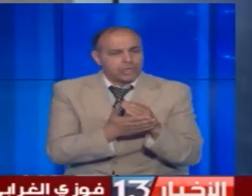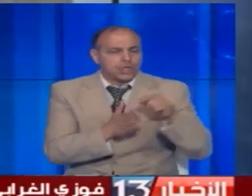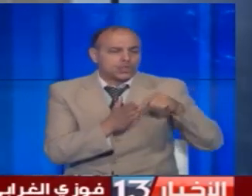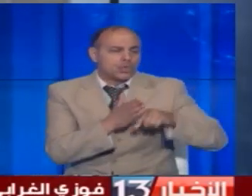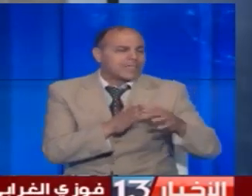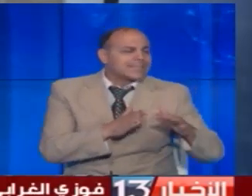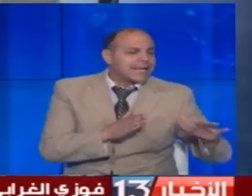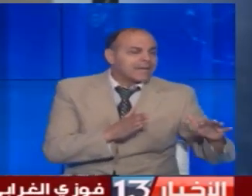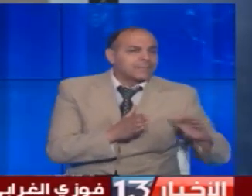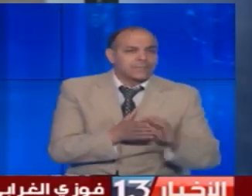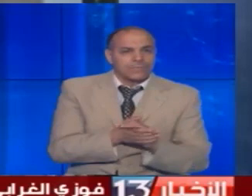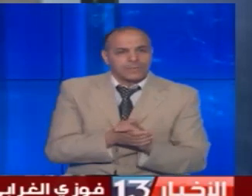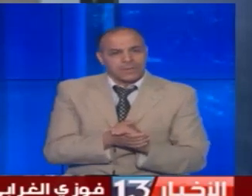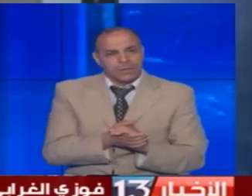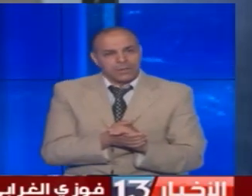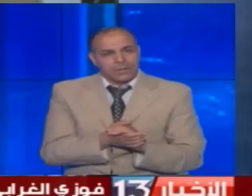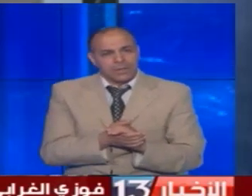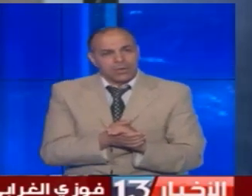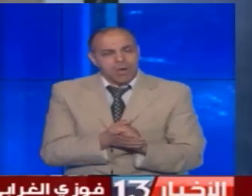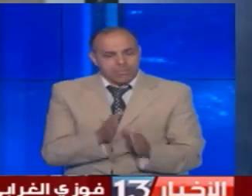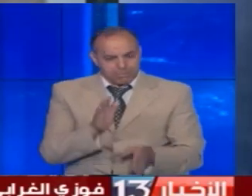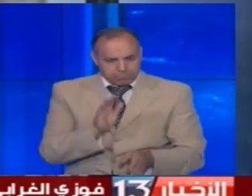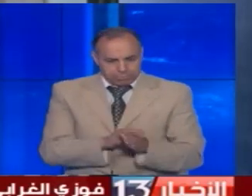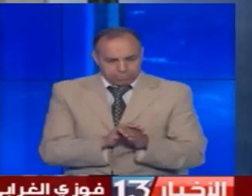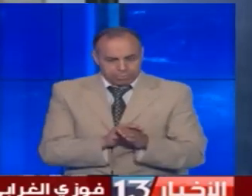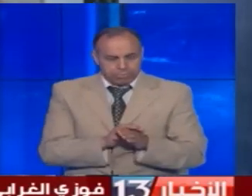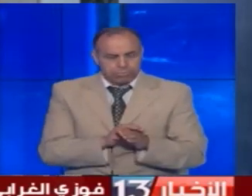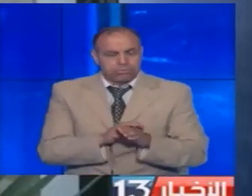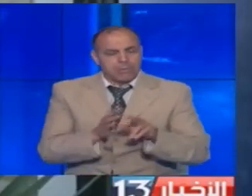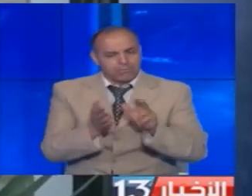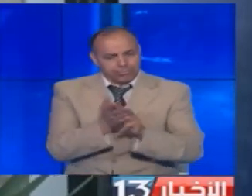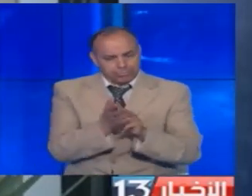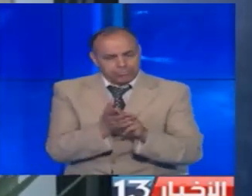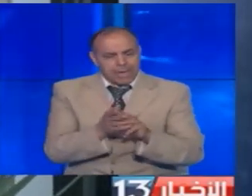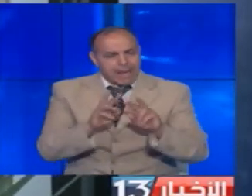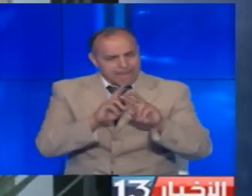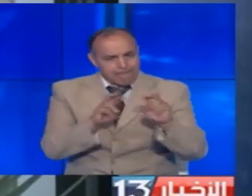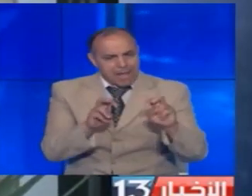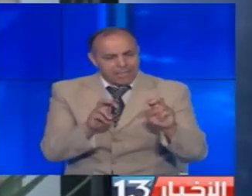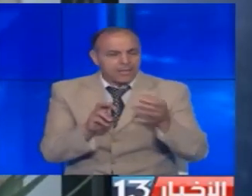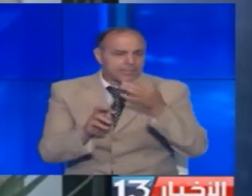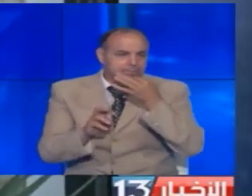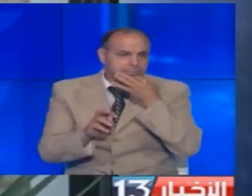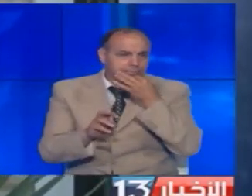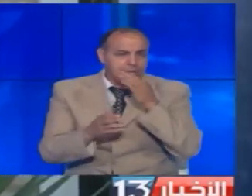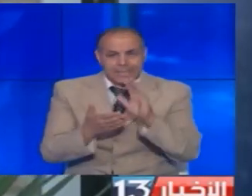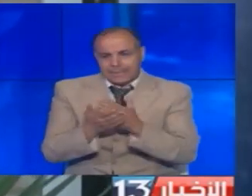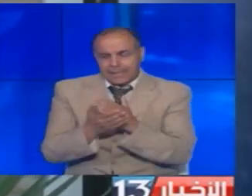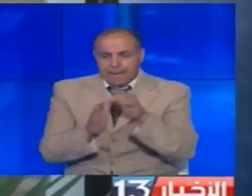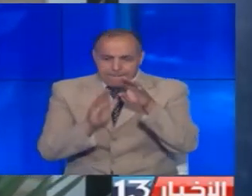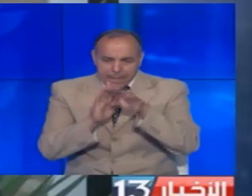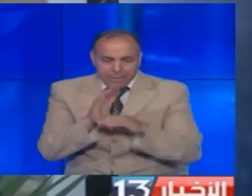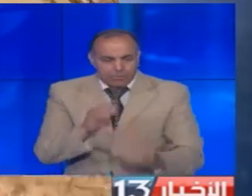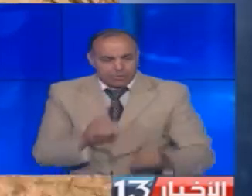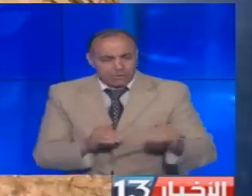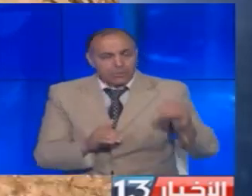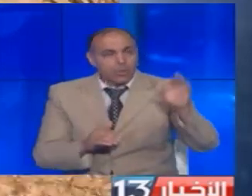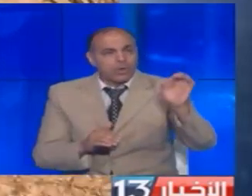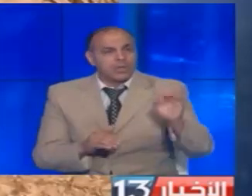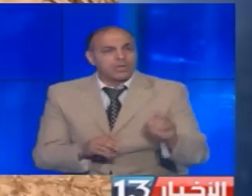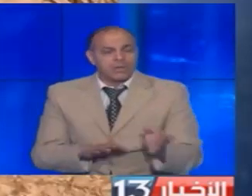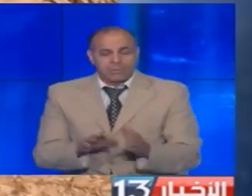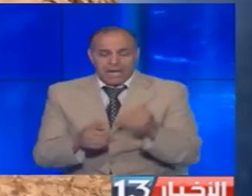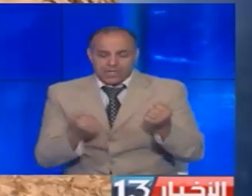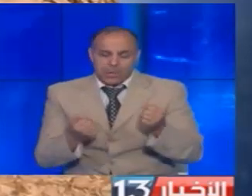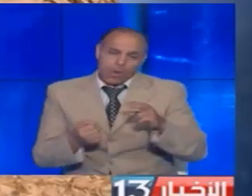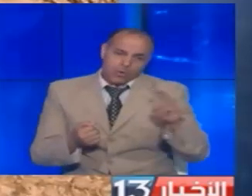الصحراوي، وانطلقنا بعد في استغلال وتثمين هذه الدراسة باستغلالها في إعداد المخطط التنموي الحالي، أنشطة